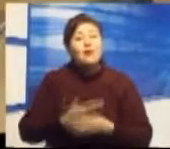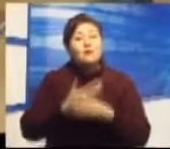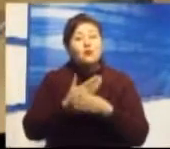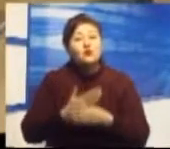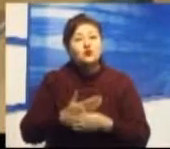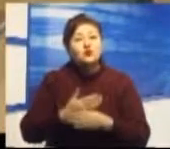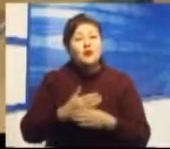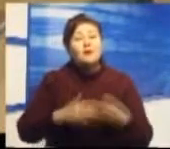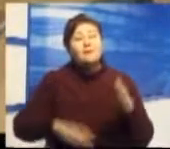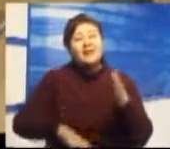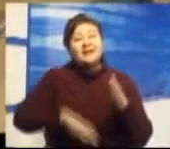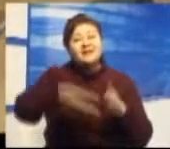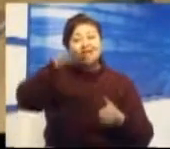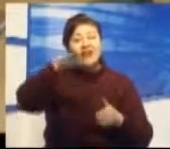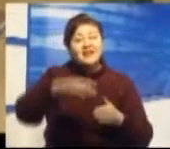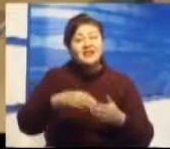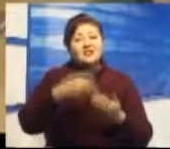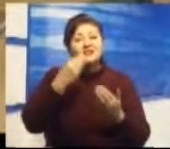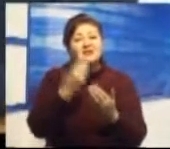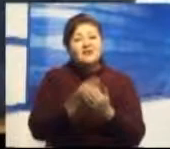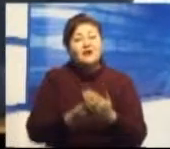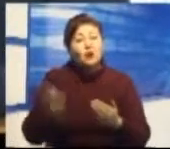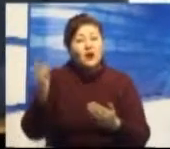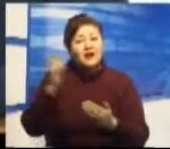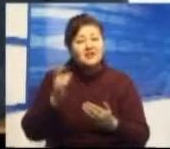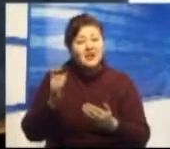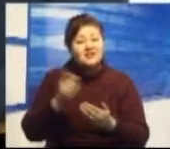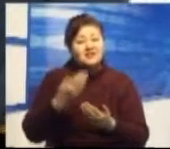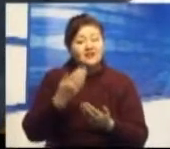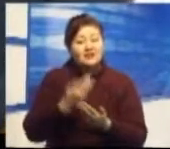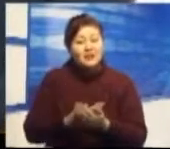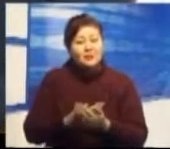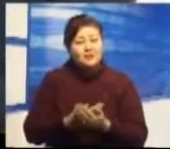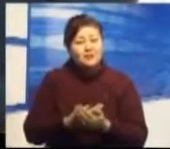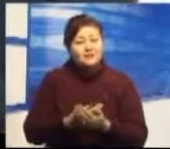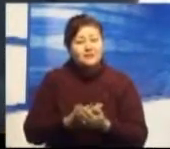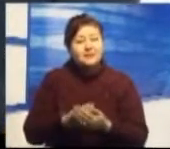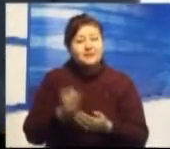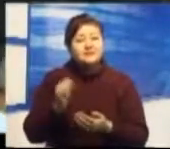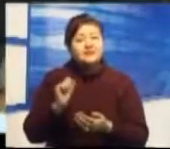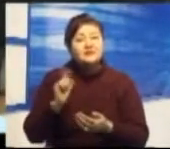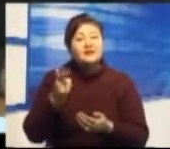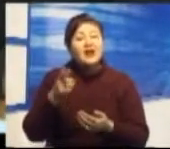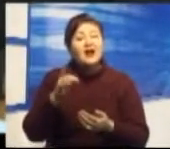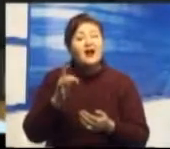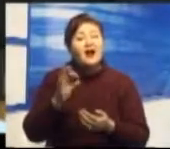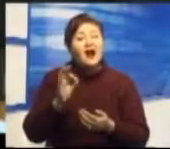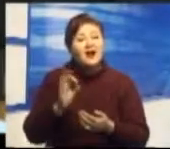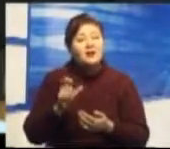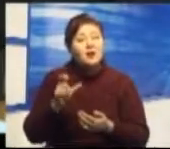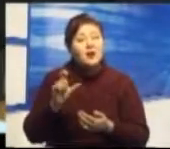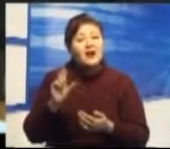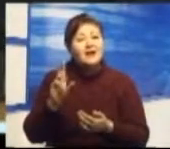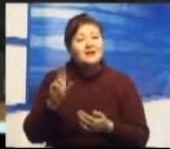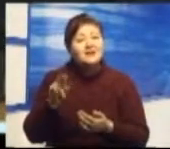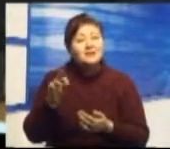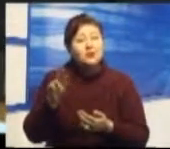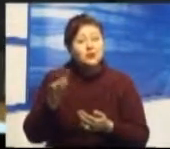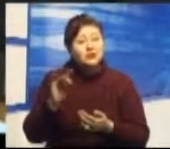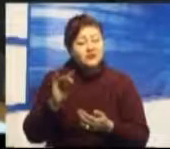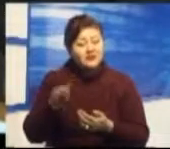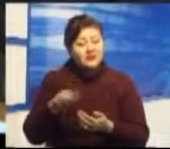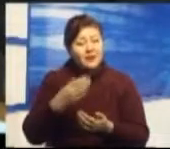тауар өндірушілерінің агротехника, агробизнес, іскер, агроэкспорт және кең дала сынды несие